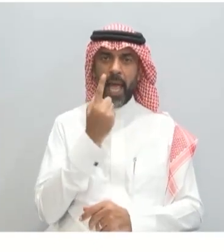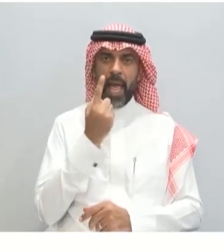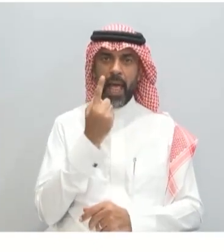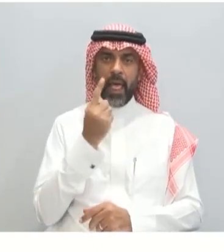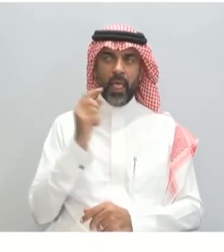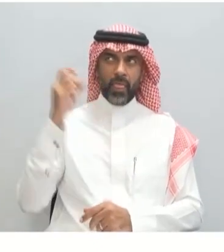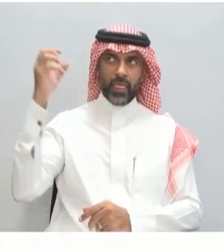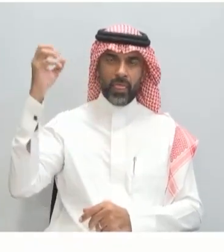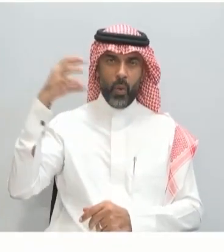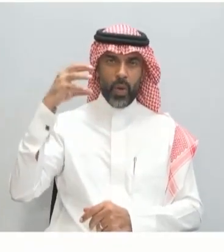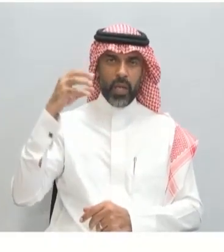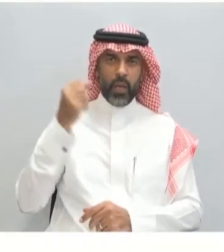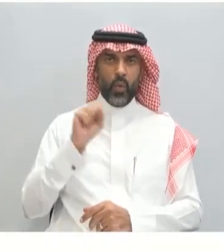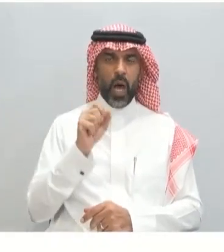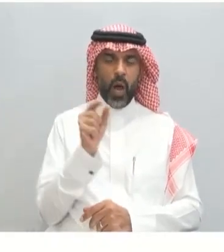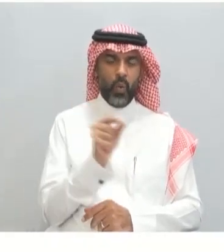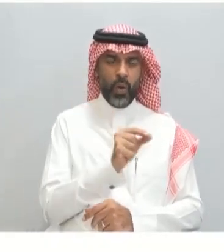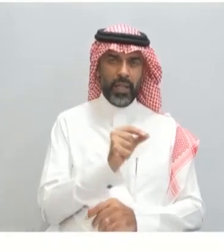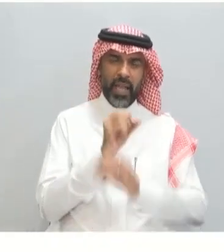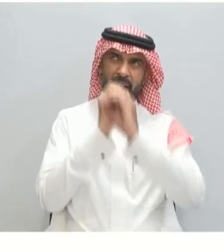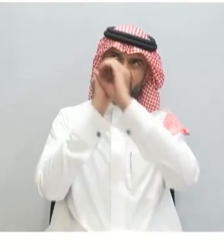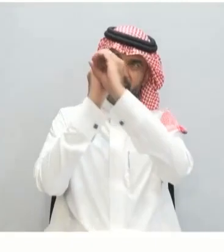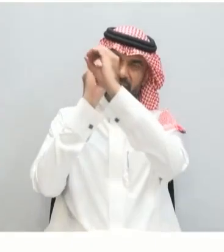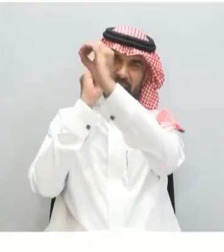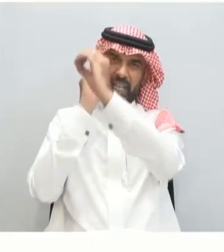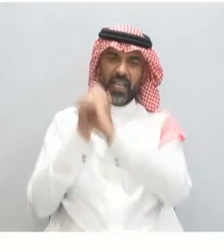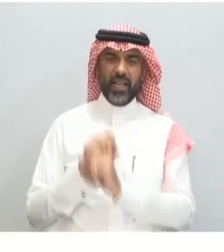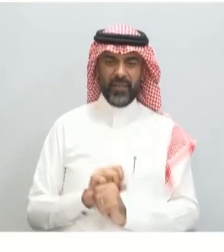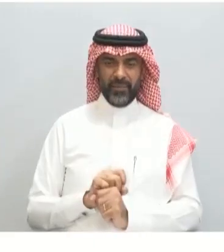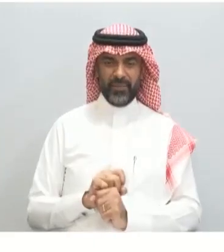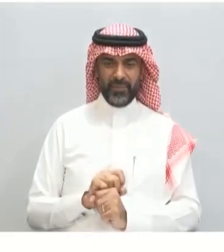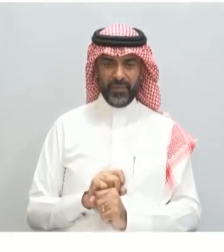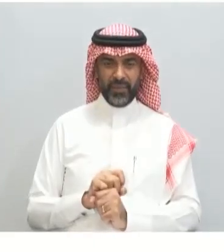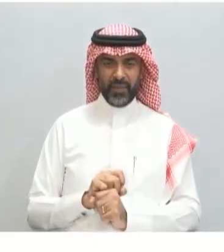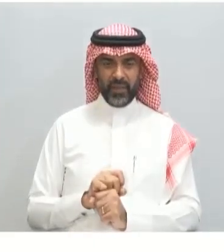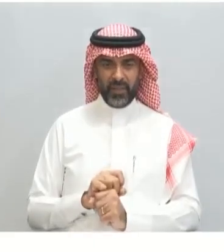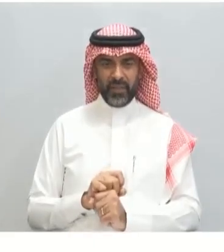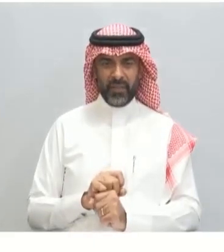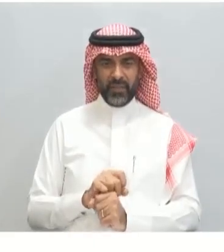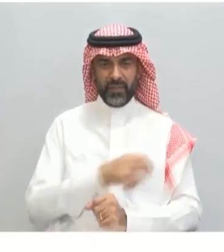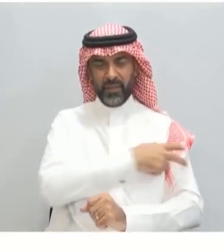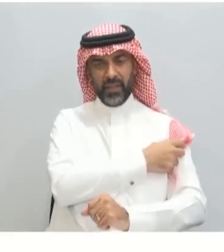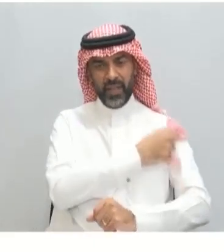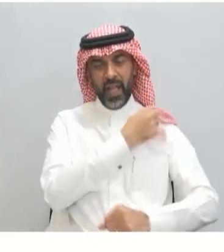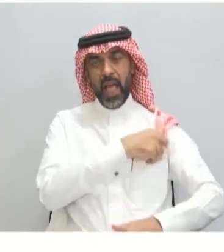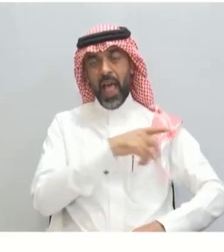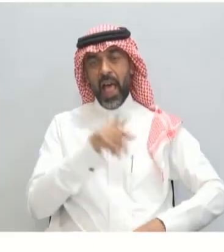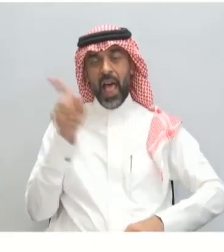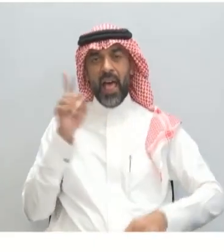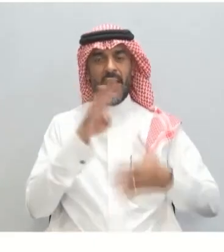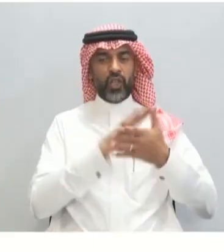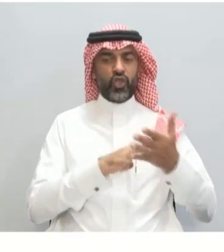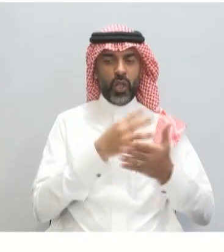السنه الضوئيه والوحده الفلكيه هذه يا ابنائي وبنات الطلاب مصور او جدول